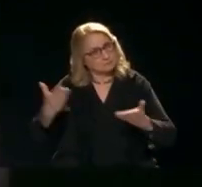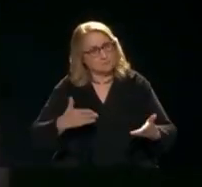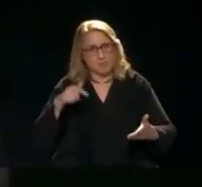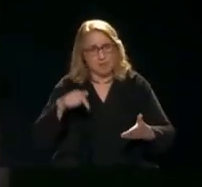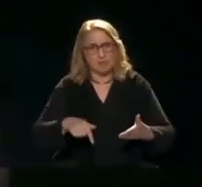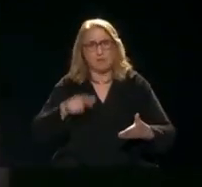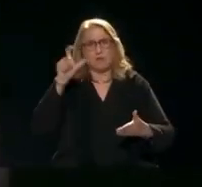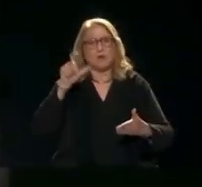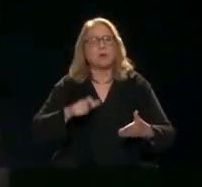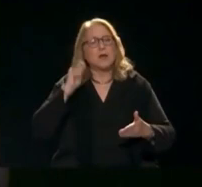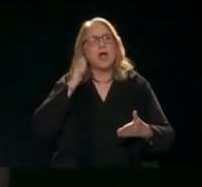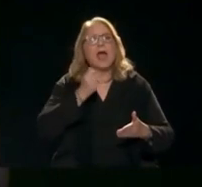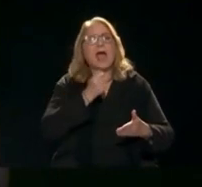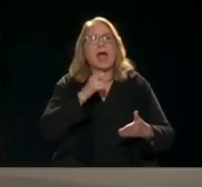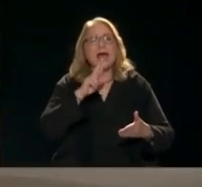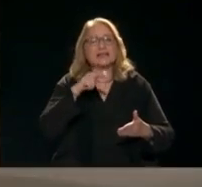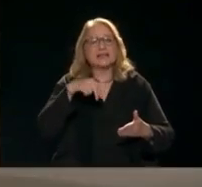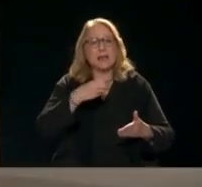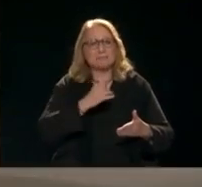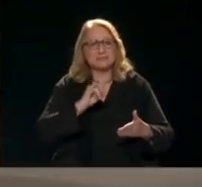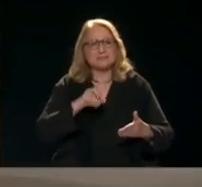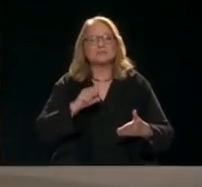Υπότιτλοι AUTHORWAVE